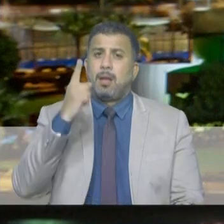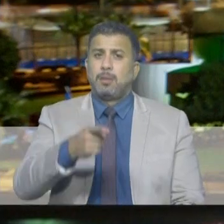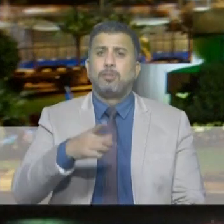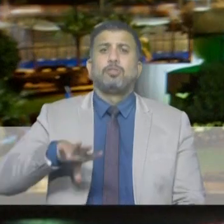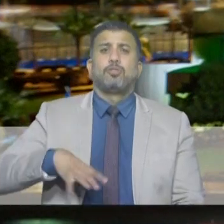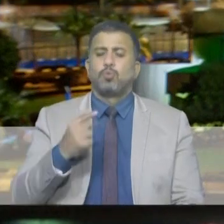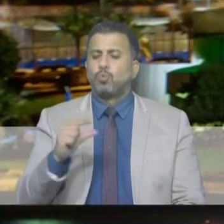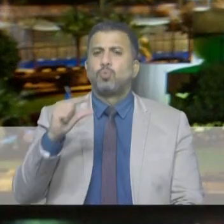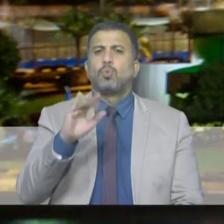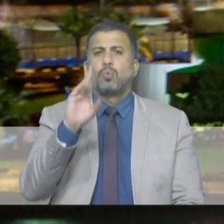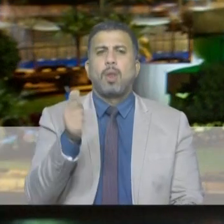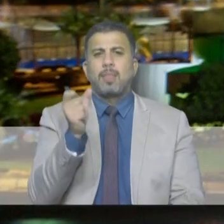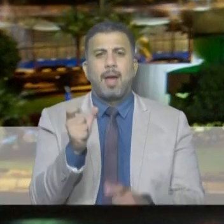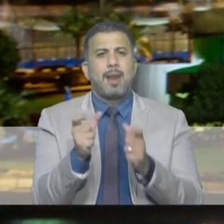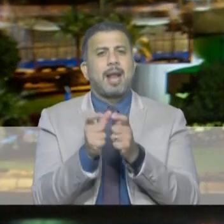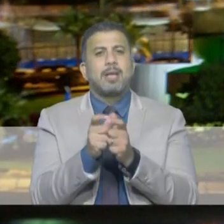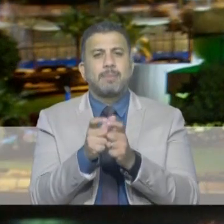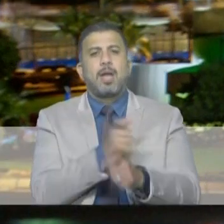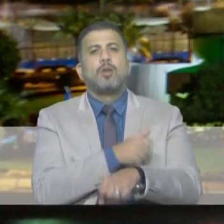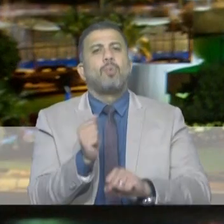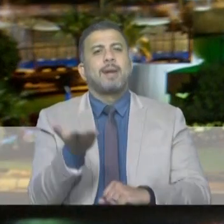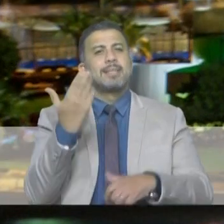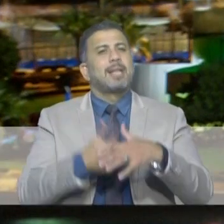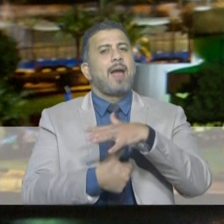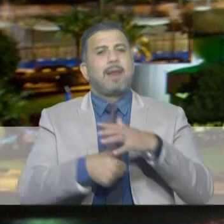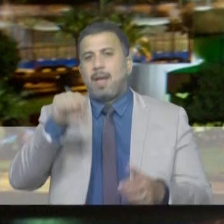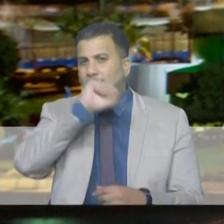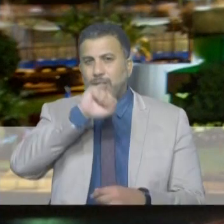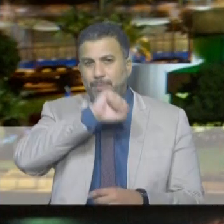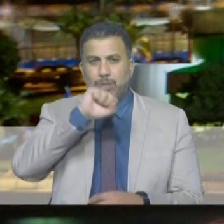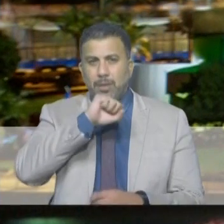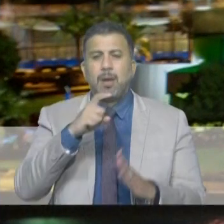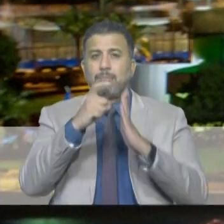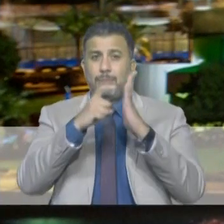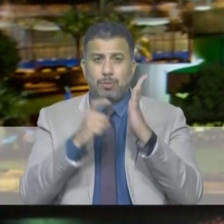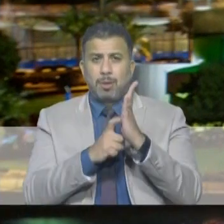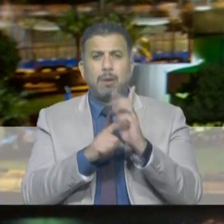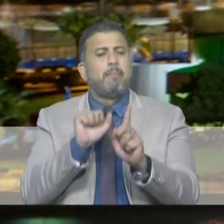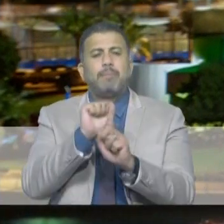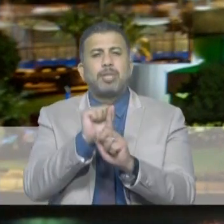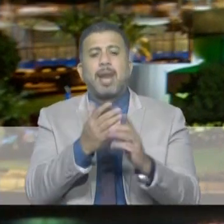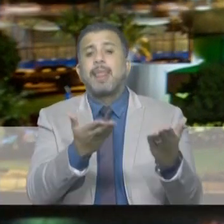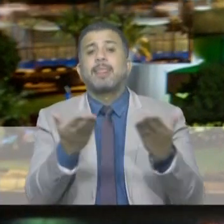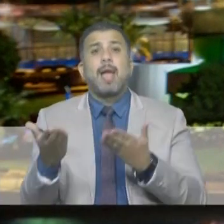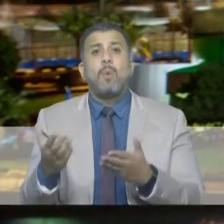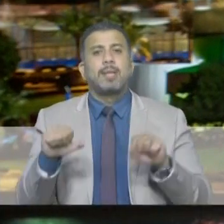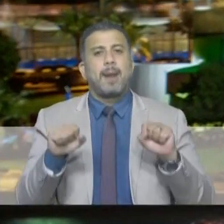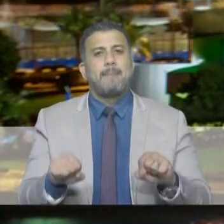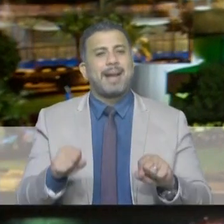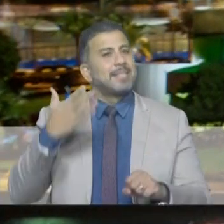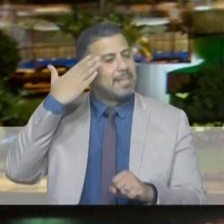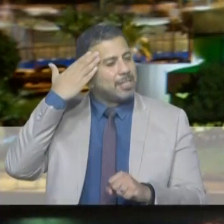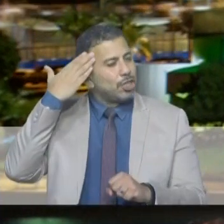اصدر صاحب السمو الشيخ الدكتور سلطان بن محمد القاسمي عضو المجلس الاعلى حاكم الشارقه مرسوما اميريا